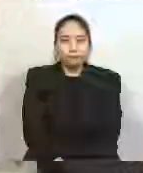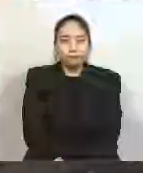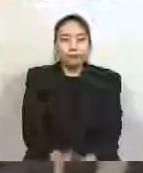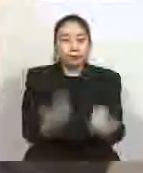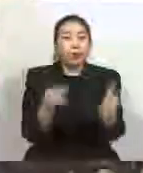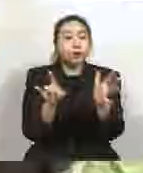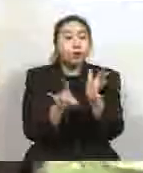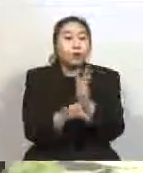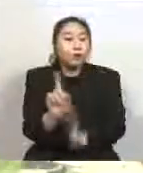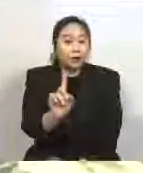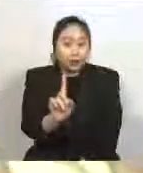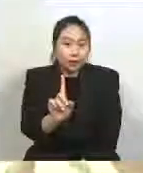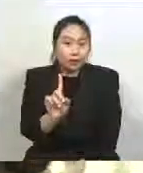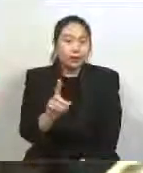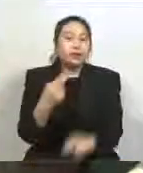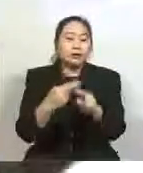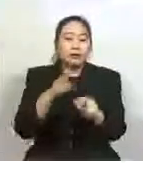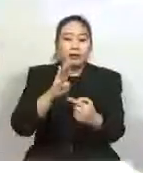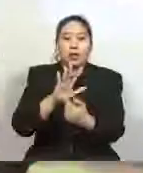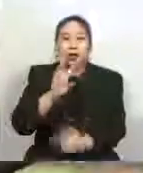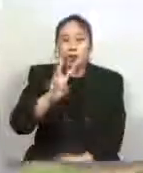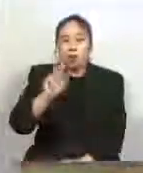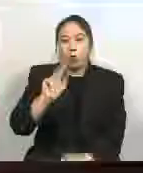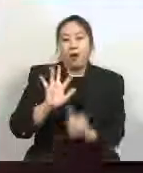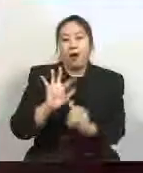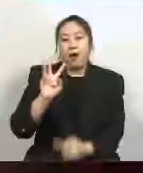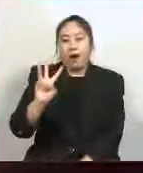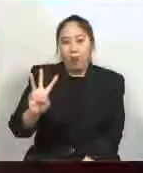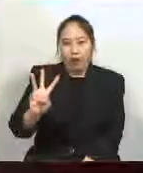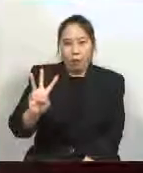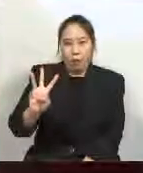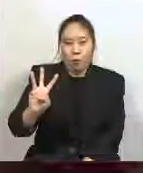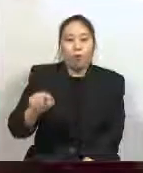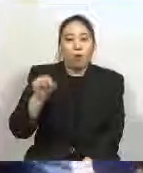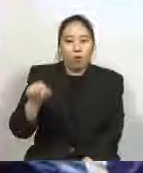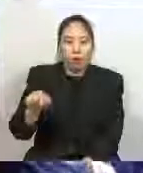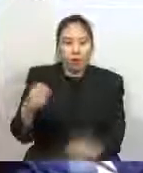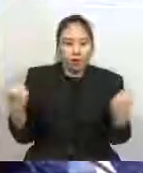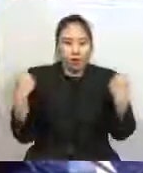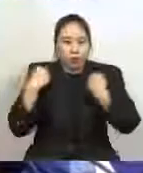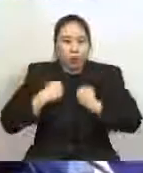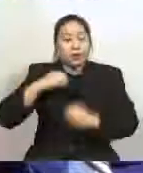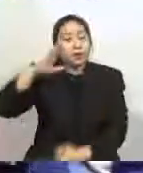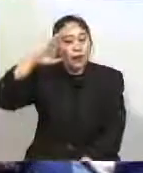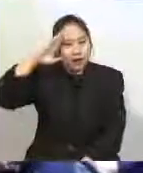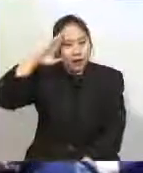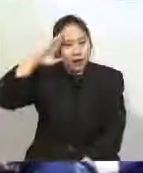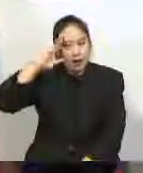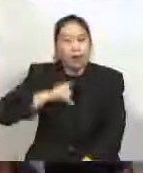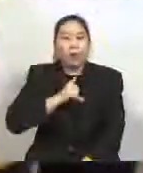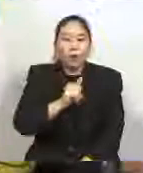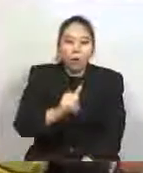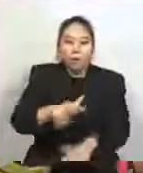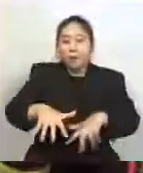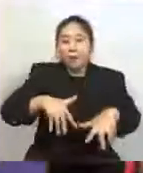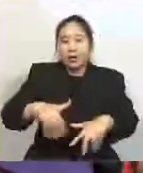ปิดท้ายกับบัวขาวบัญชาเมฆหรือว่าร้อยตรีสมบัติบัญชาเมฆที่สวมชุดนายทหารค่ะลงพื้นที่ไปเยี่ยมประชา